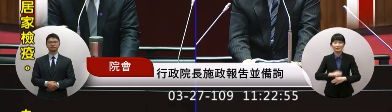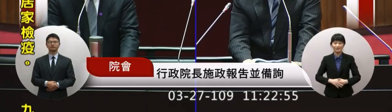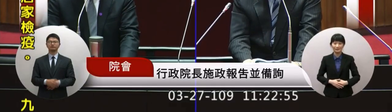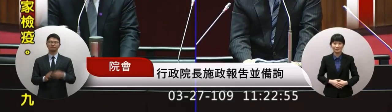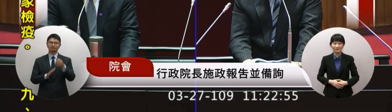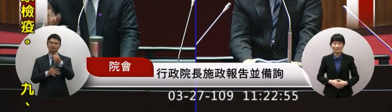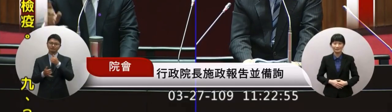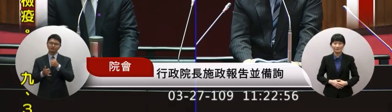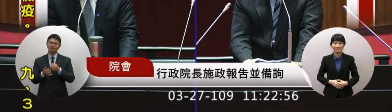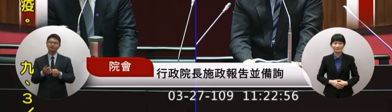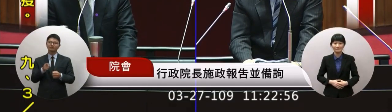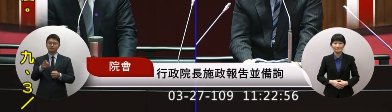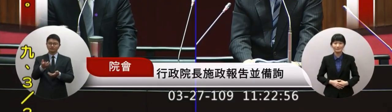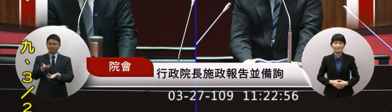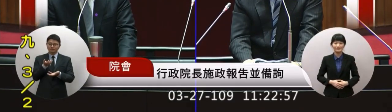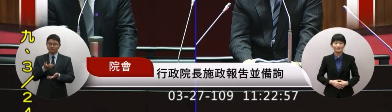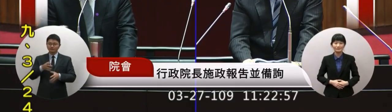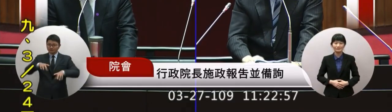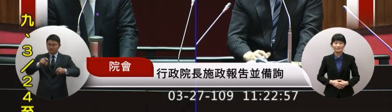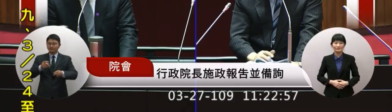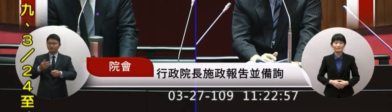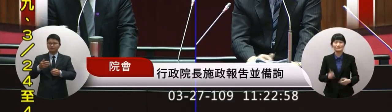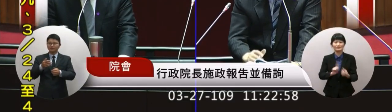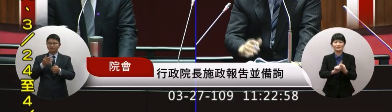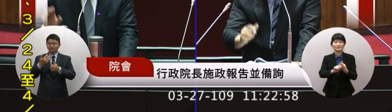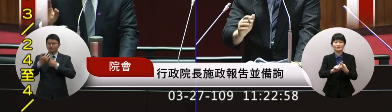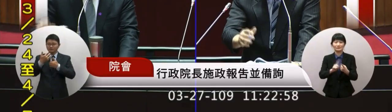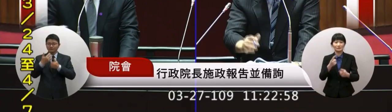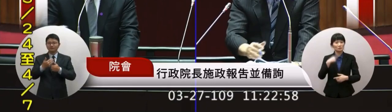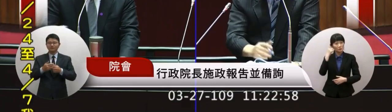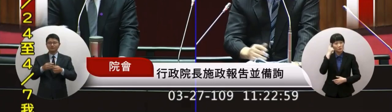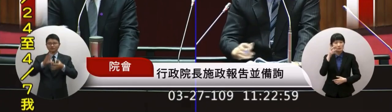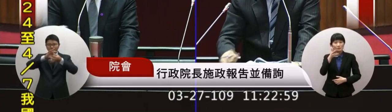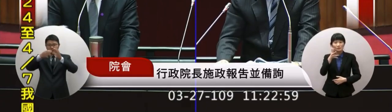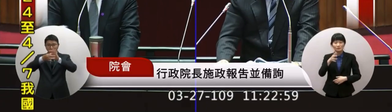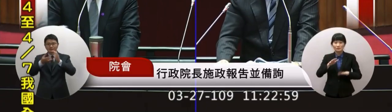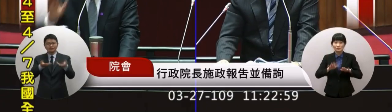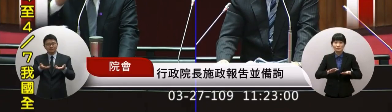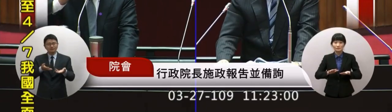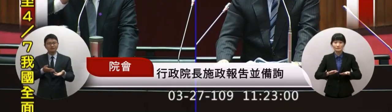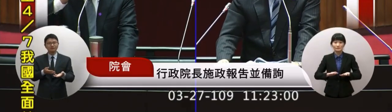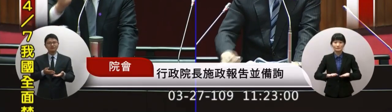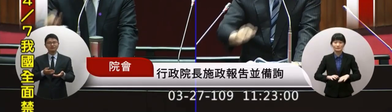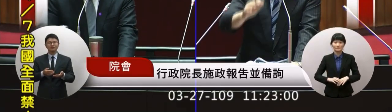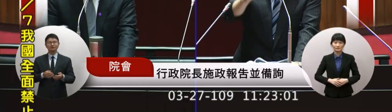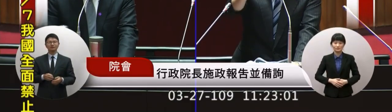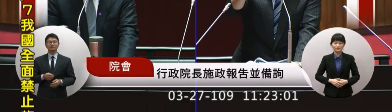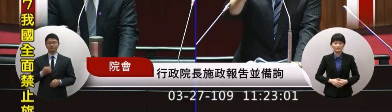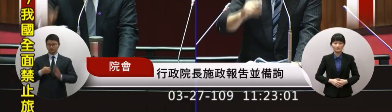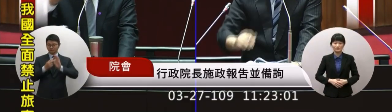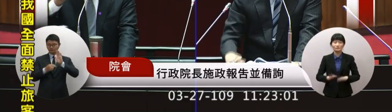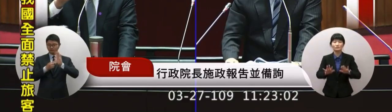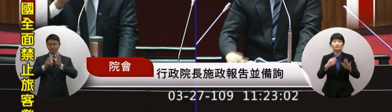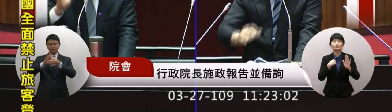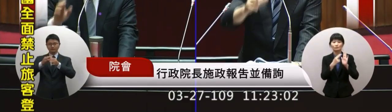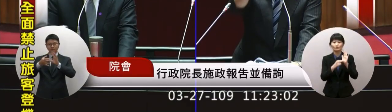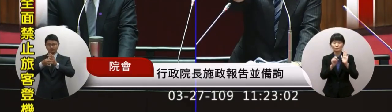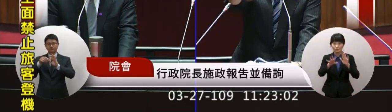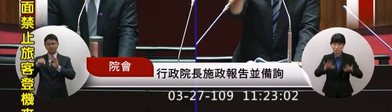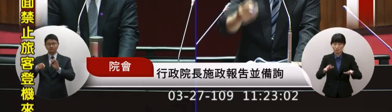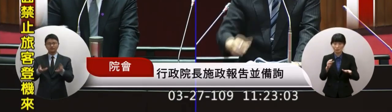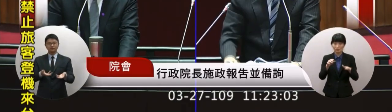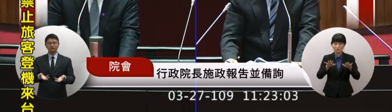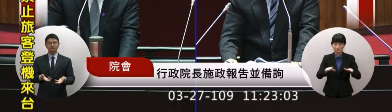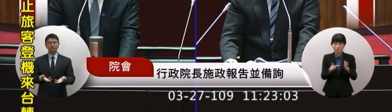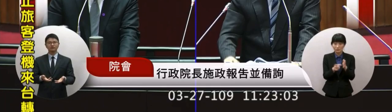委员，你刚才是在谈奥运呢？ 对了，奥运是讲英 文。奥运是这样，我给委员做说明。 我讲哦，因为这段